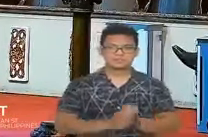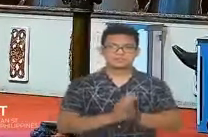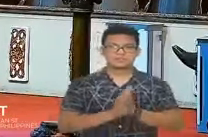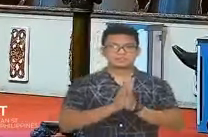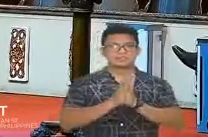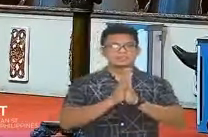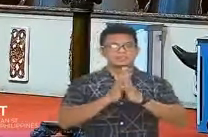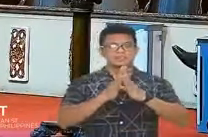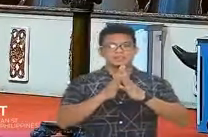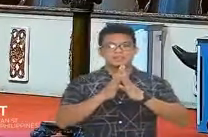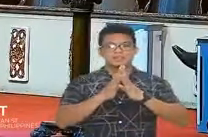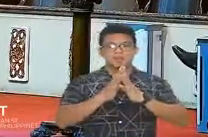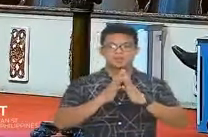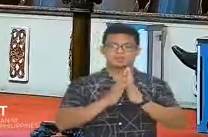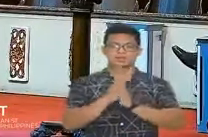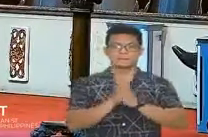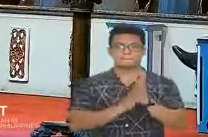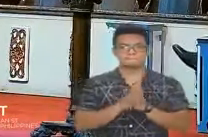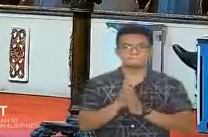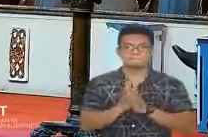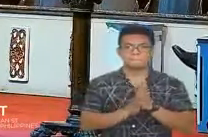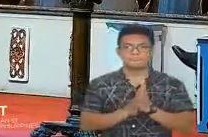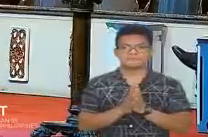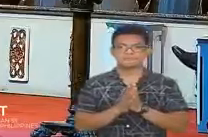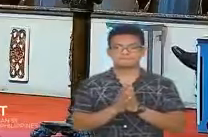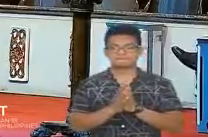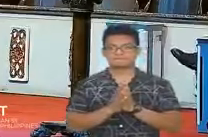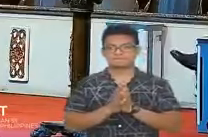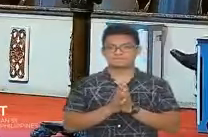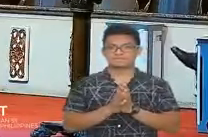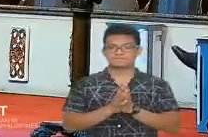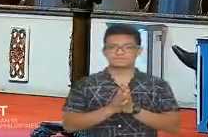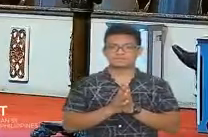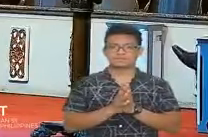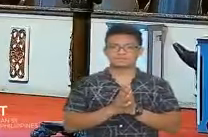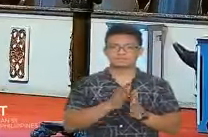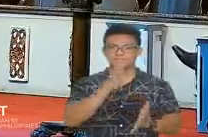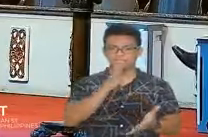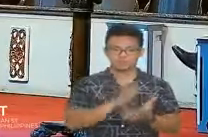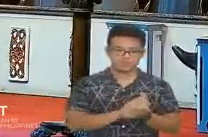19 dito pa. Si Mami nagmabdus kay Arlie.